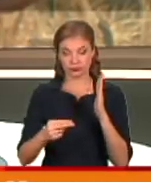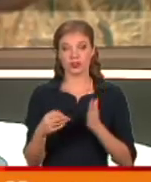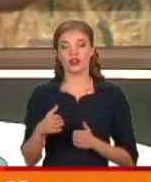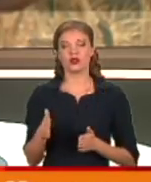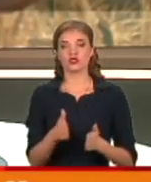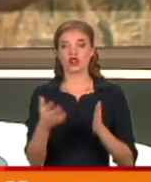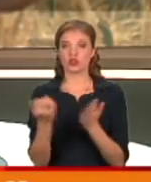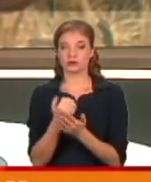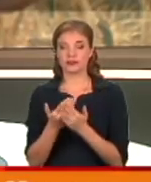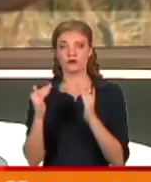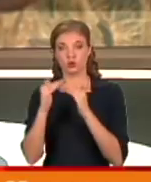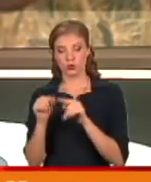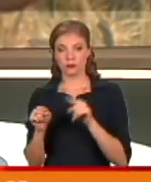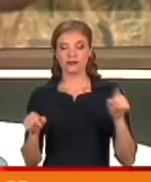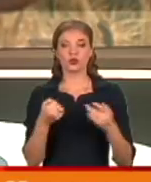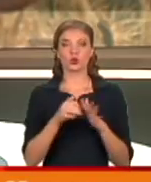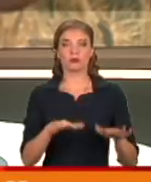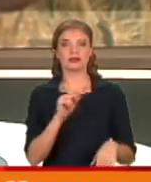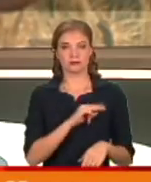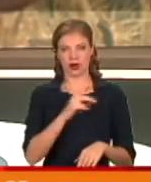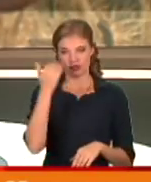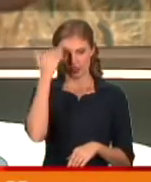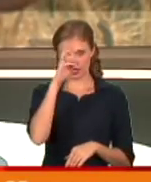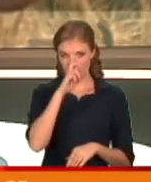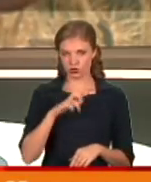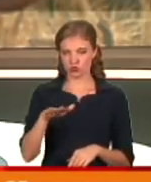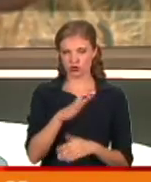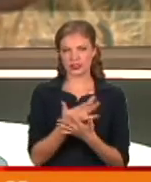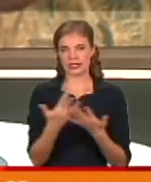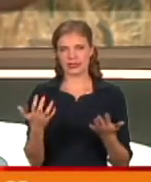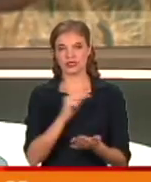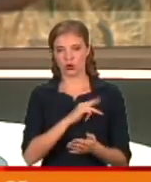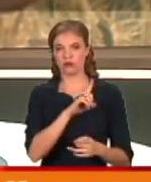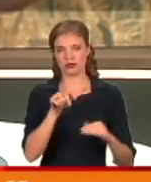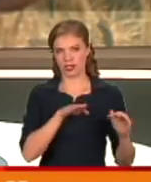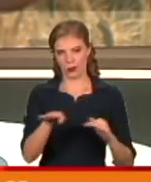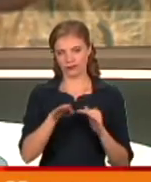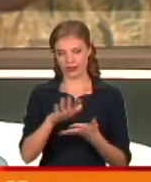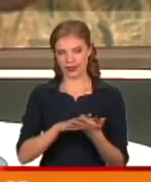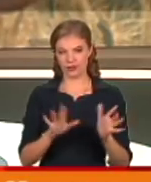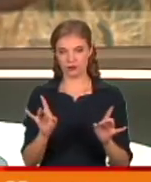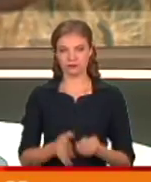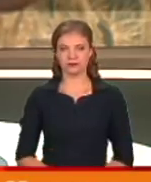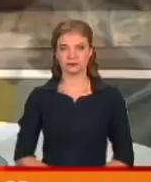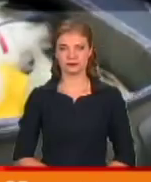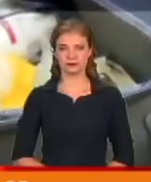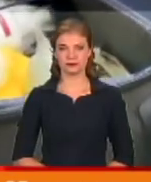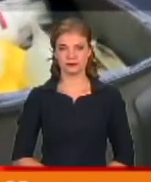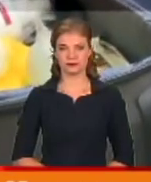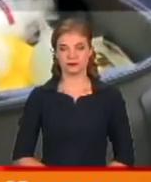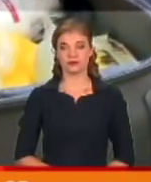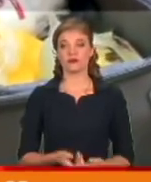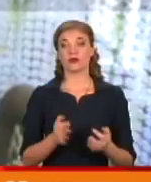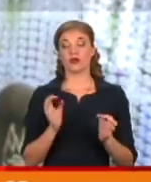Шлях заробітчан від рідної домівки до місця праці на чужині, різноробом за конвеєром у сюжеті Бориса Сачалка.